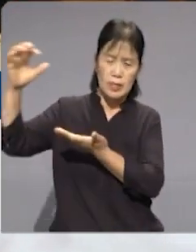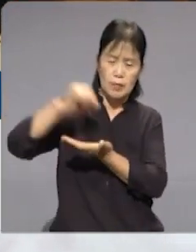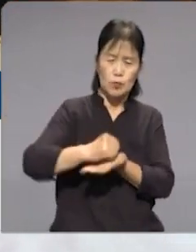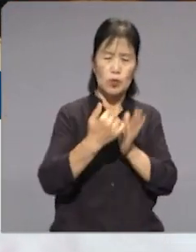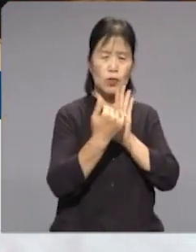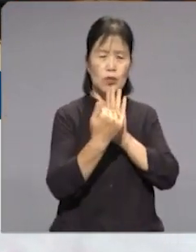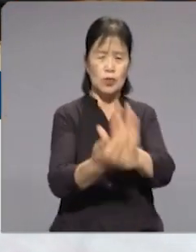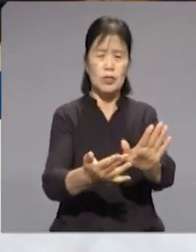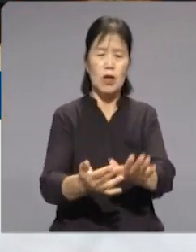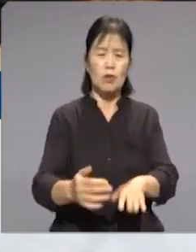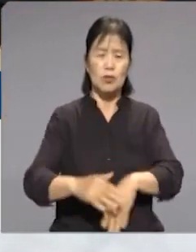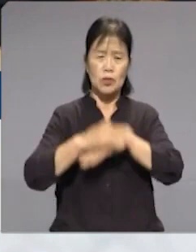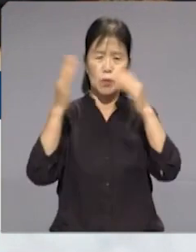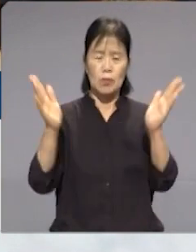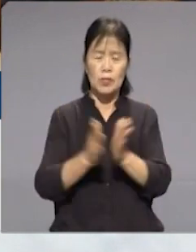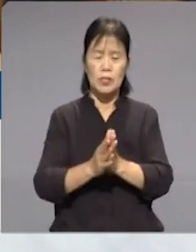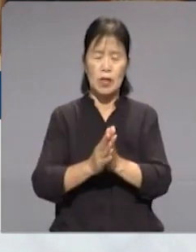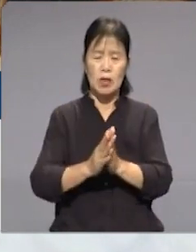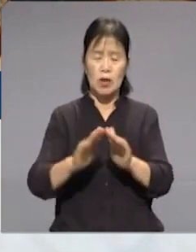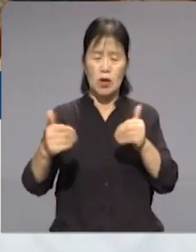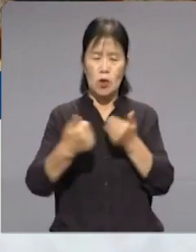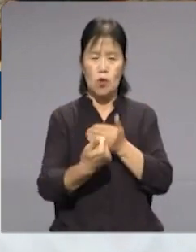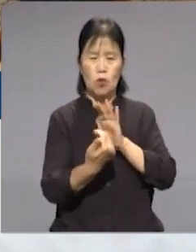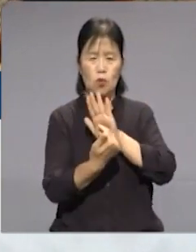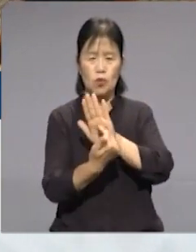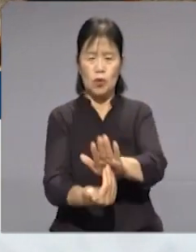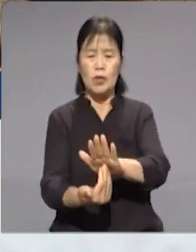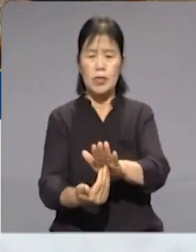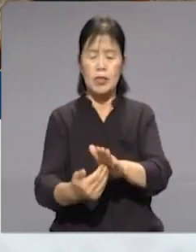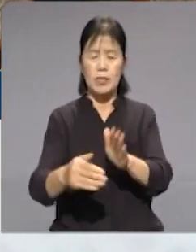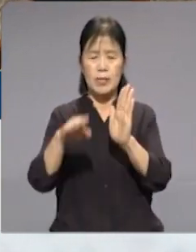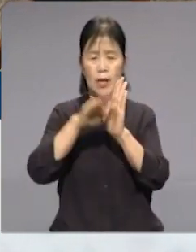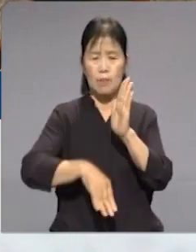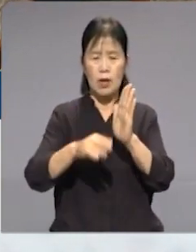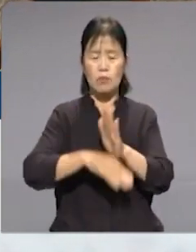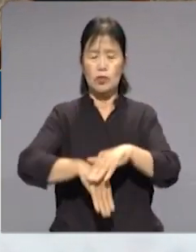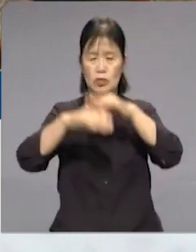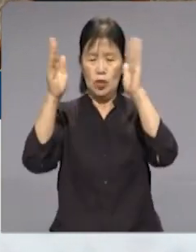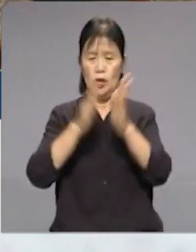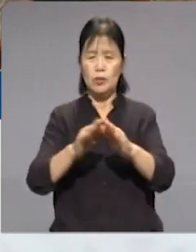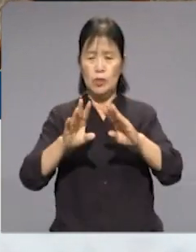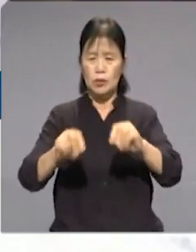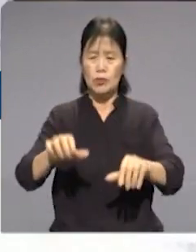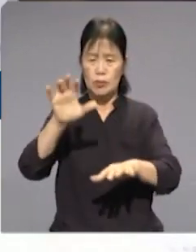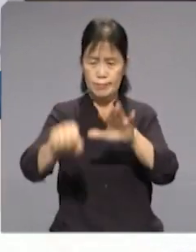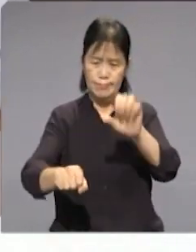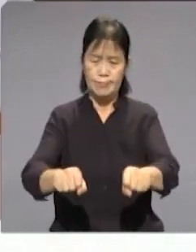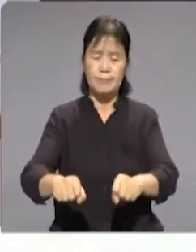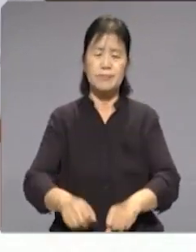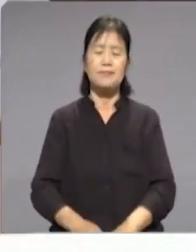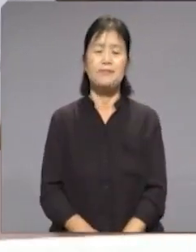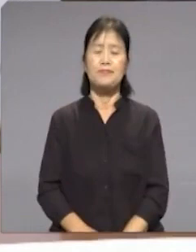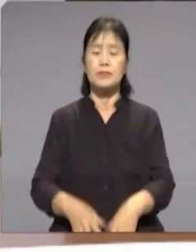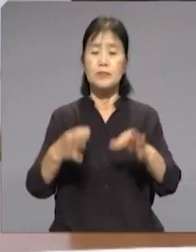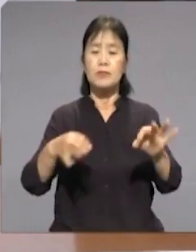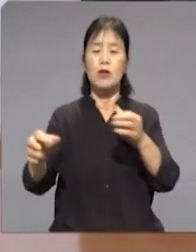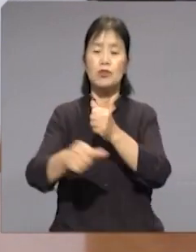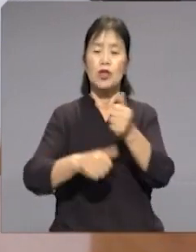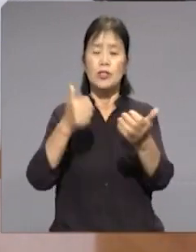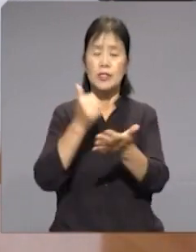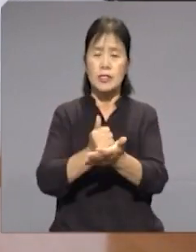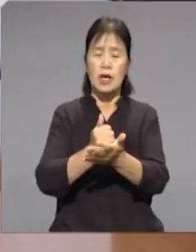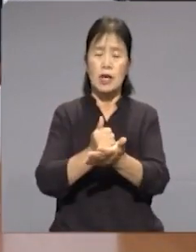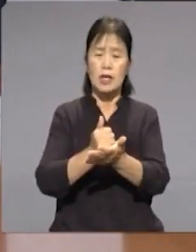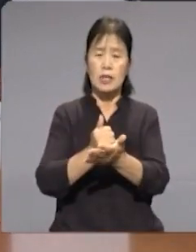격퇴하고 전면적인 반공격으로 이행하여 남반부 전 영토를 점령하는 데 김정은 위원장 집권